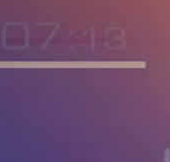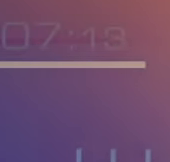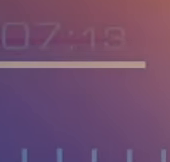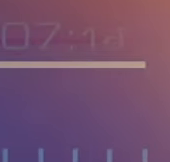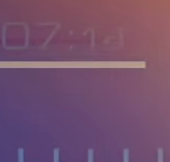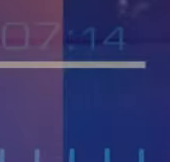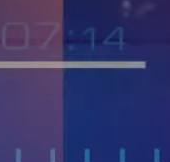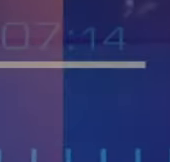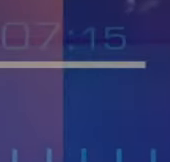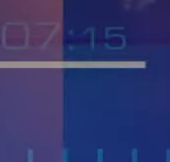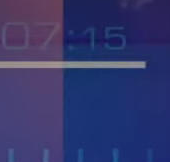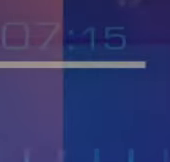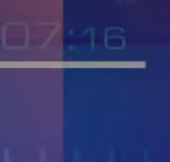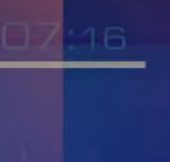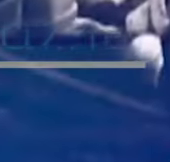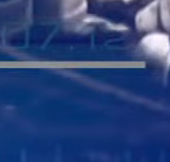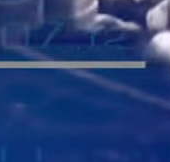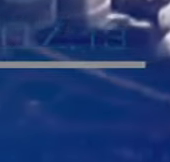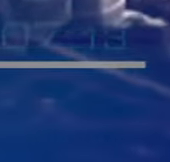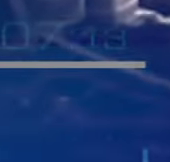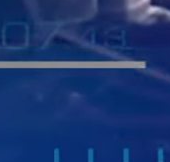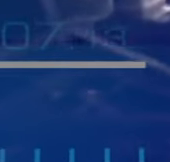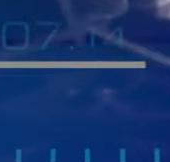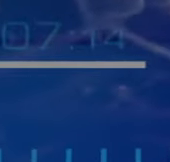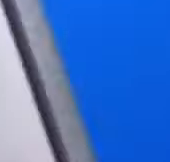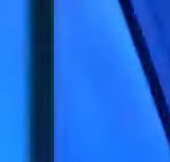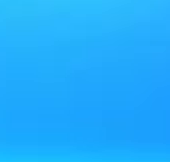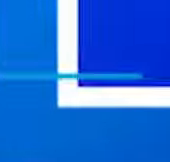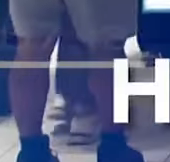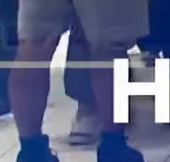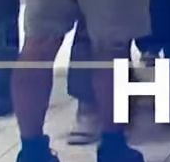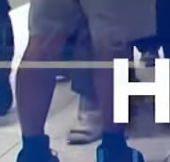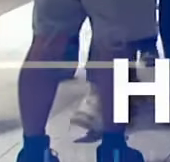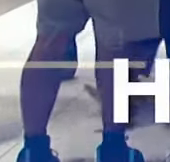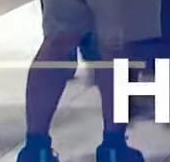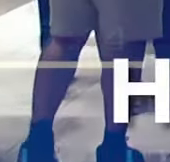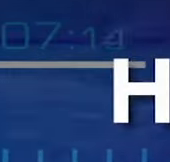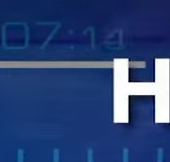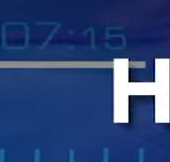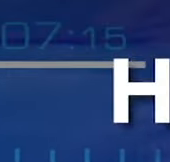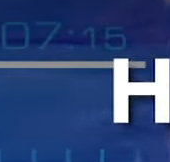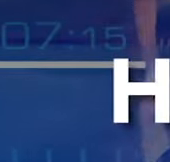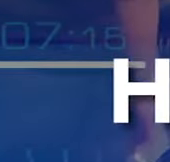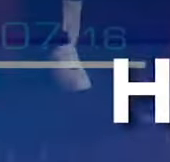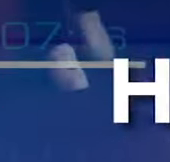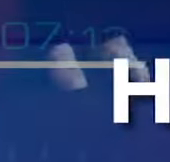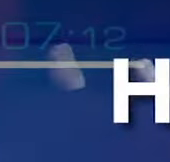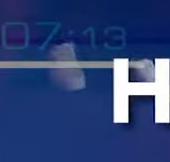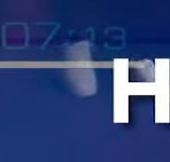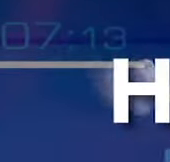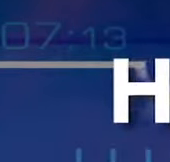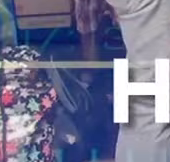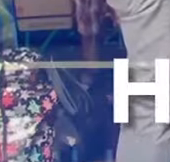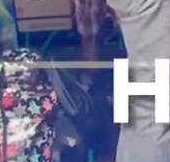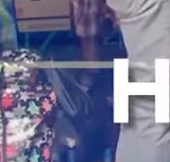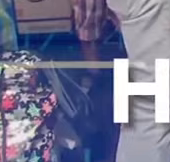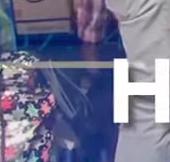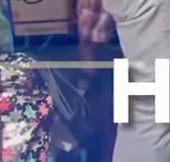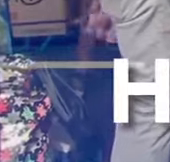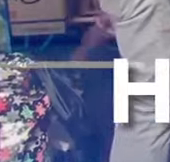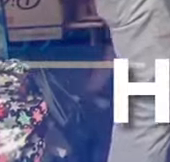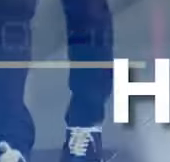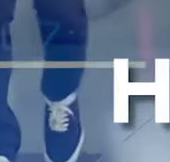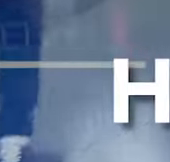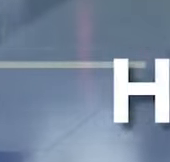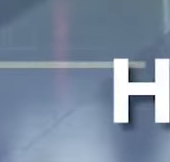buong pamilya patay sa sunog sa Pangasinan. Mga pasahero unti-unti nang dumaragsa sa mga bus terminal, pantalan